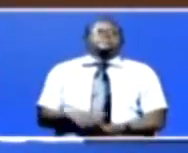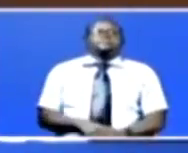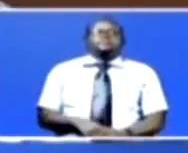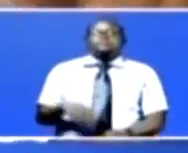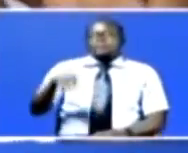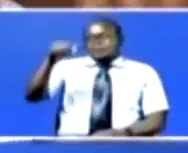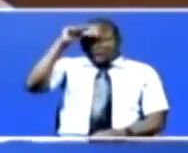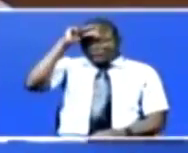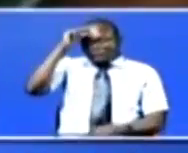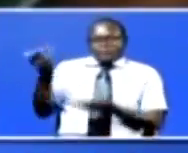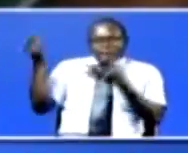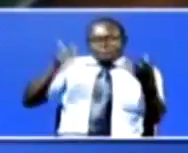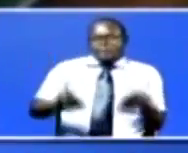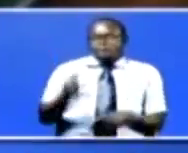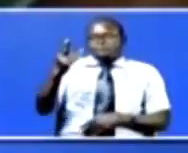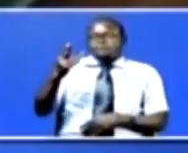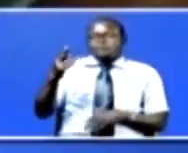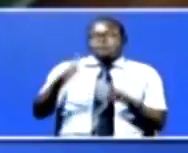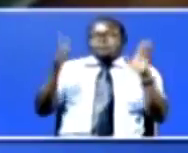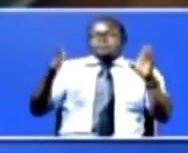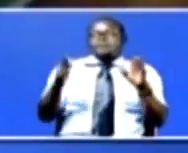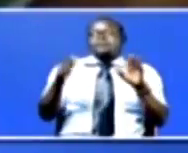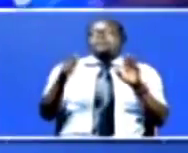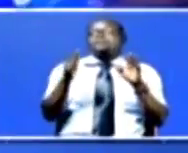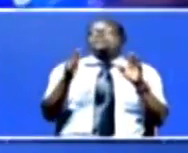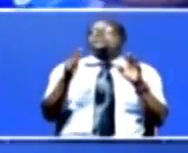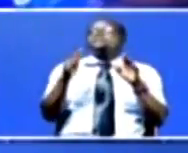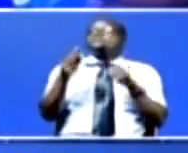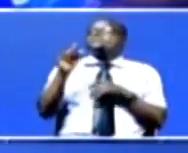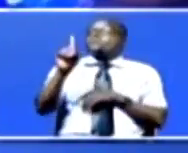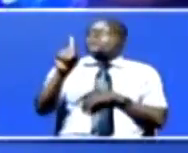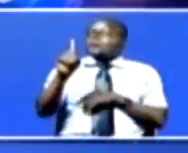government has proposed the 4 big plans. One of them is affordable housing.